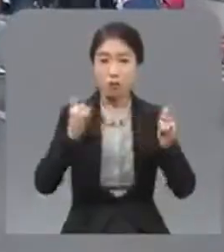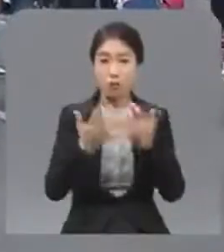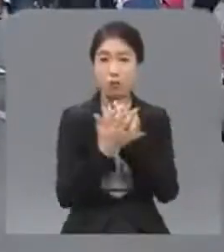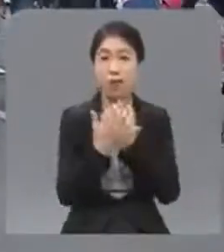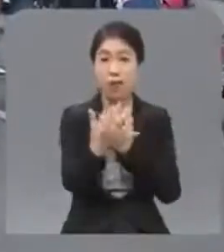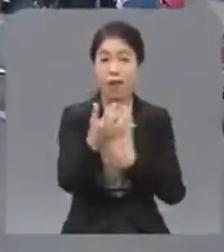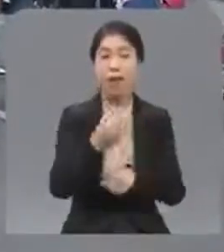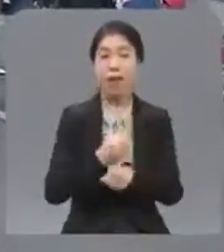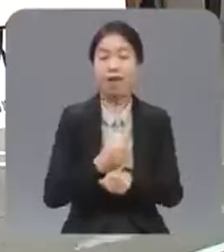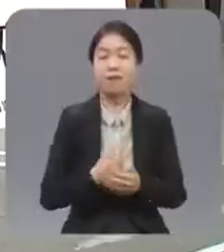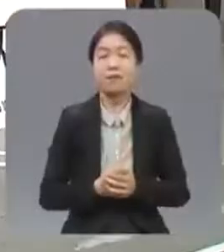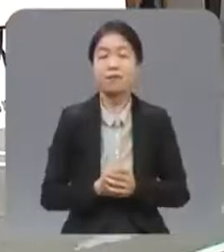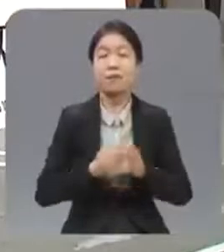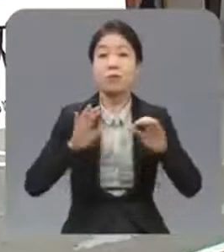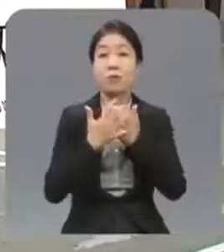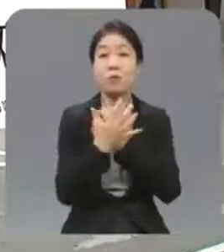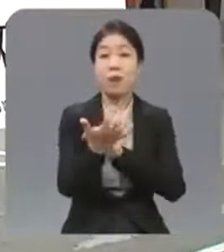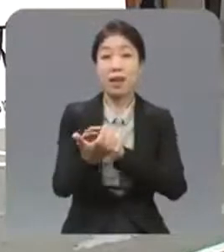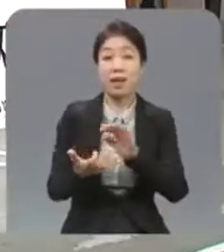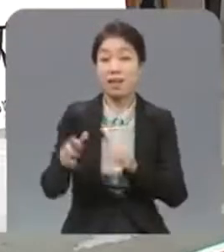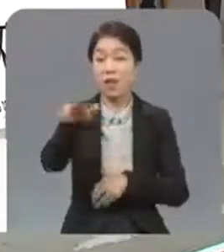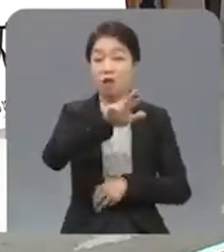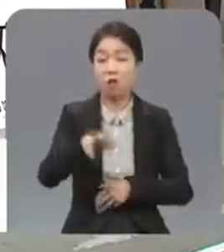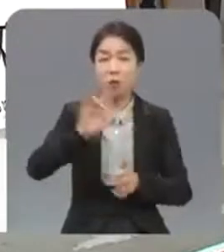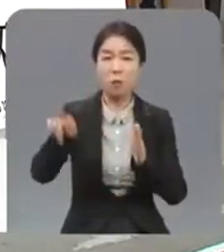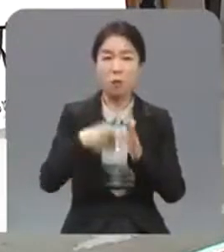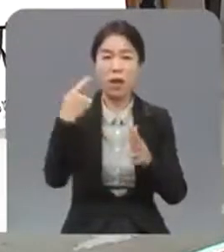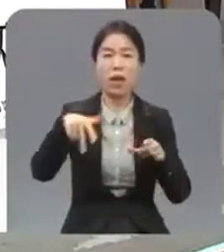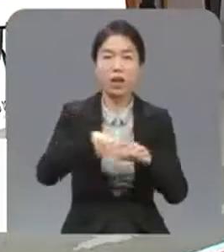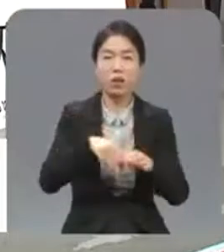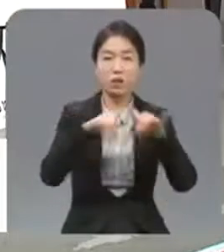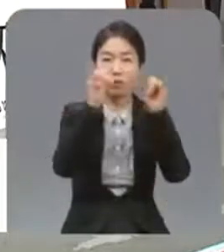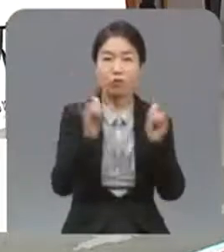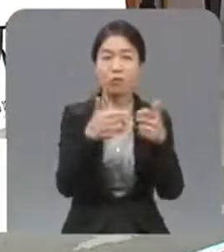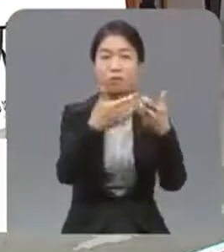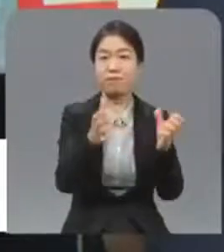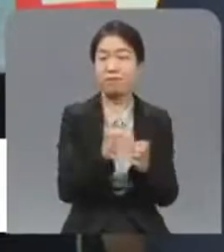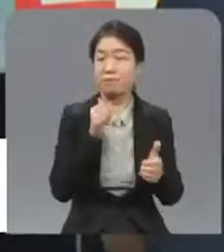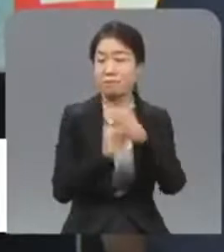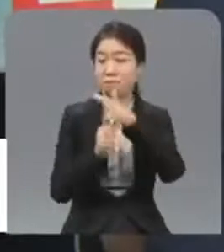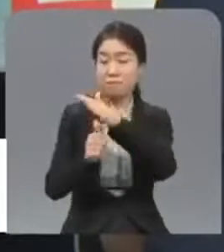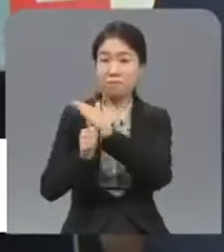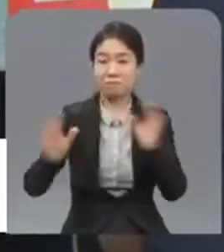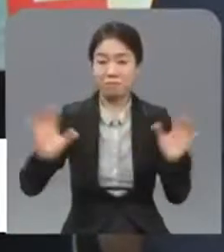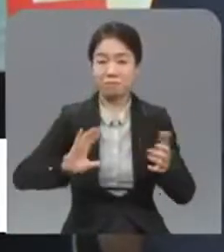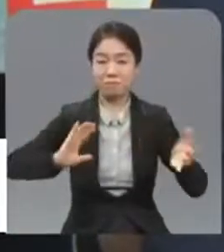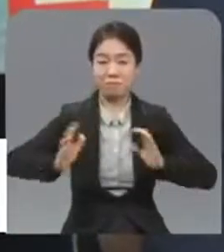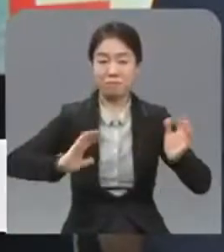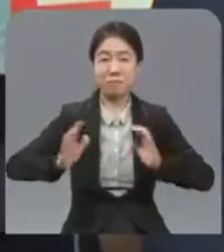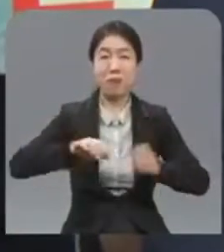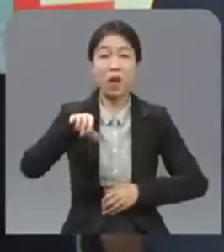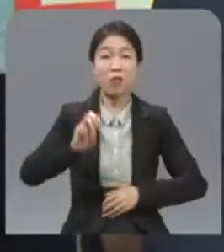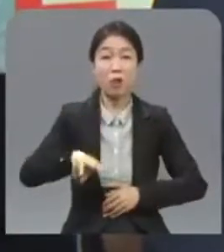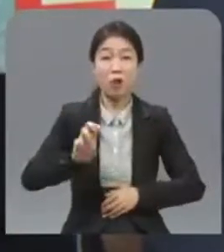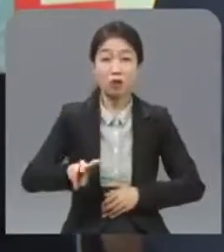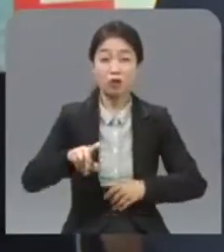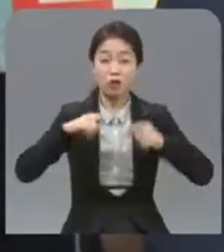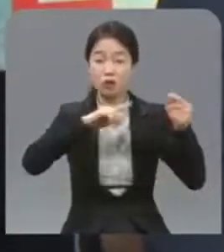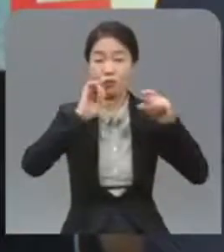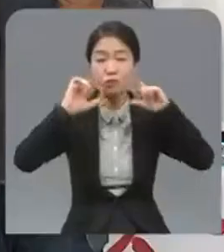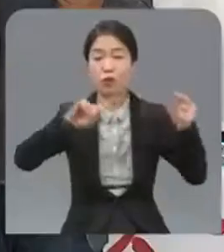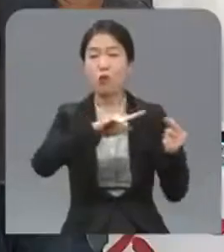열렸습니다. 국민대회에 앞서 전국의 100여 개 종교 시민사회단체 대표들은 원탁회의를 통해 광주 선언문을